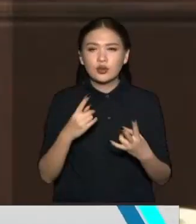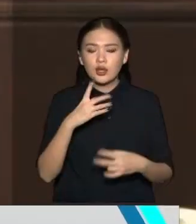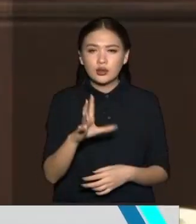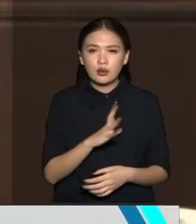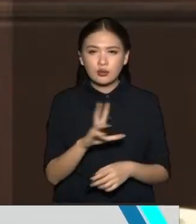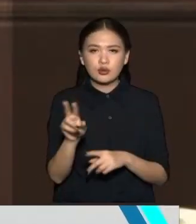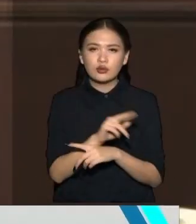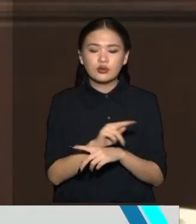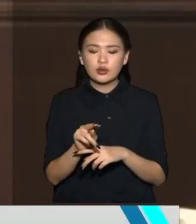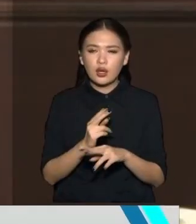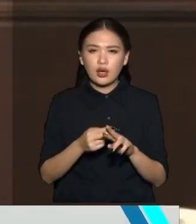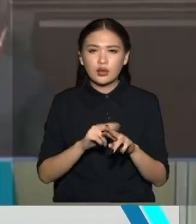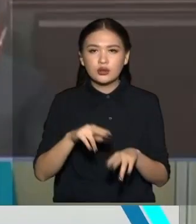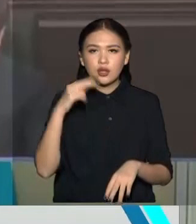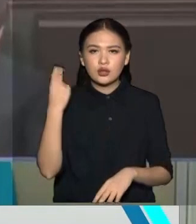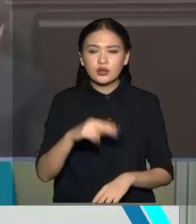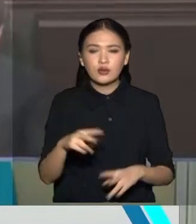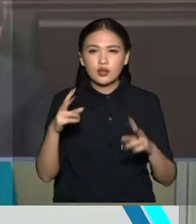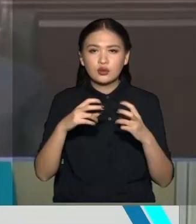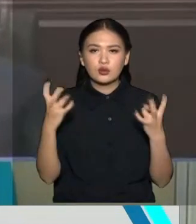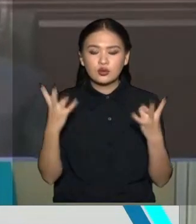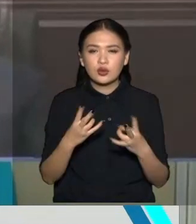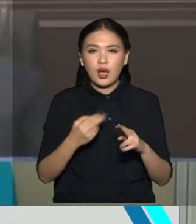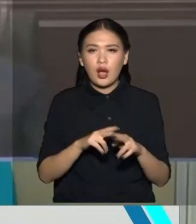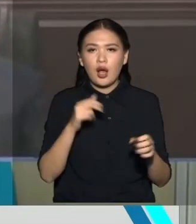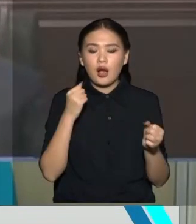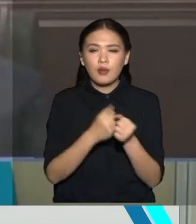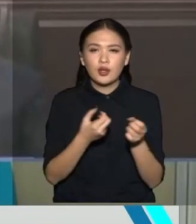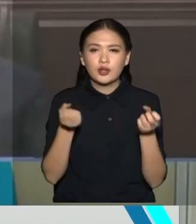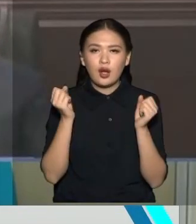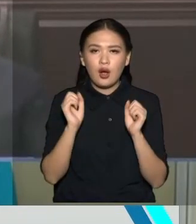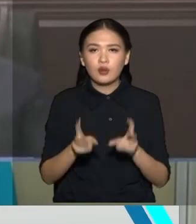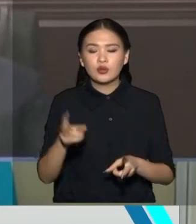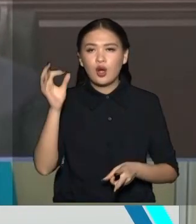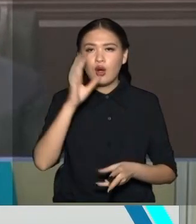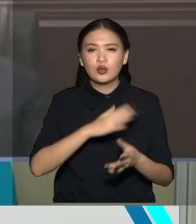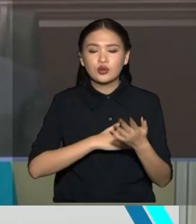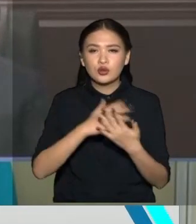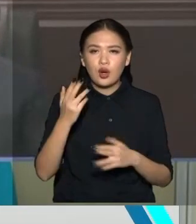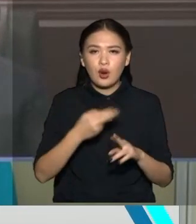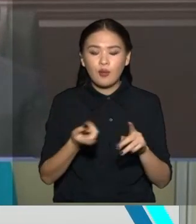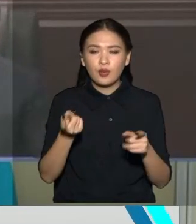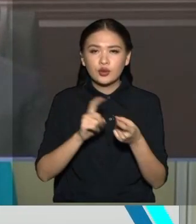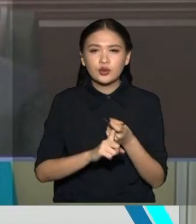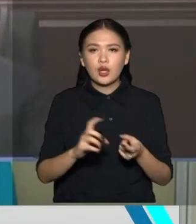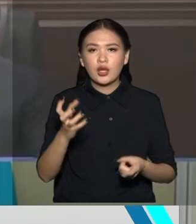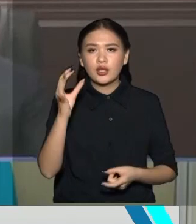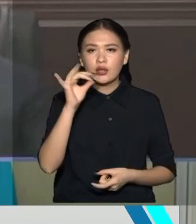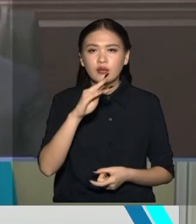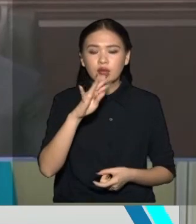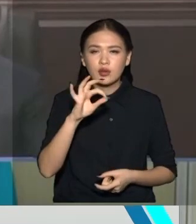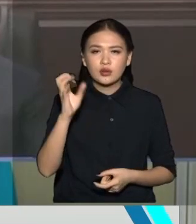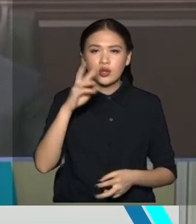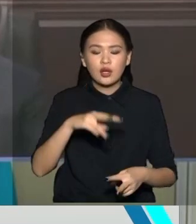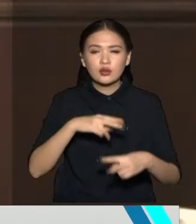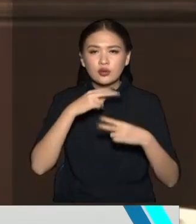Жүргізілген жөндеу жұмыстарының сапасын тексеру қажет. Апат қаупі жоғары объектілер бойынша жабдықтары мен инфрақұрылымына ерекше